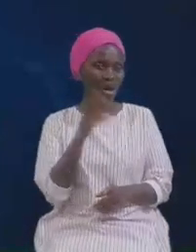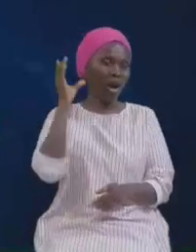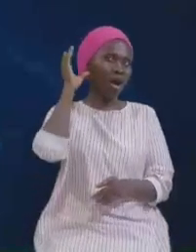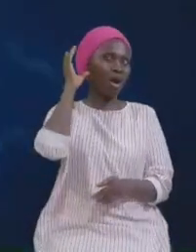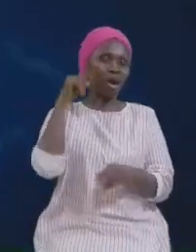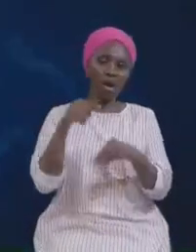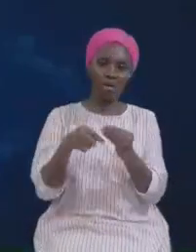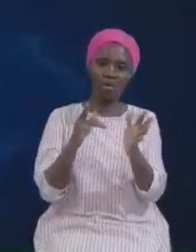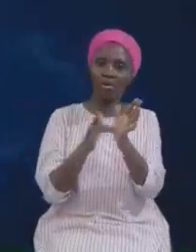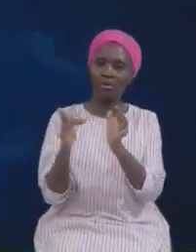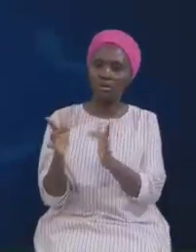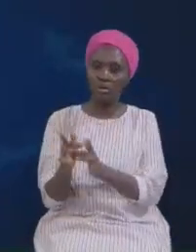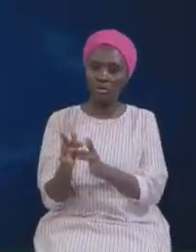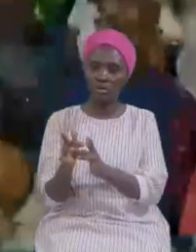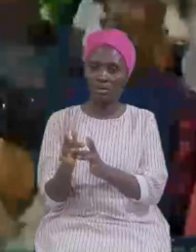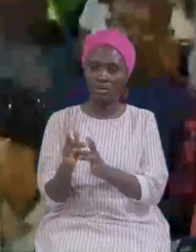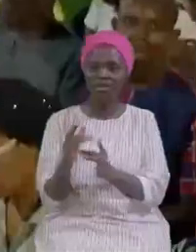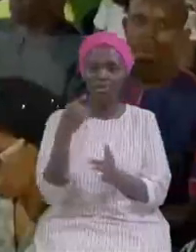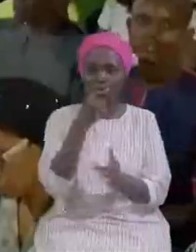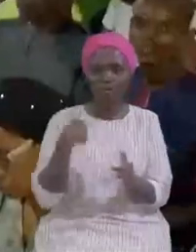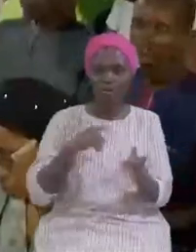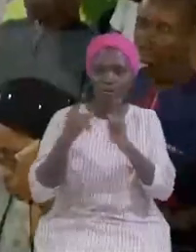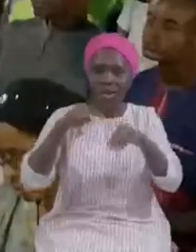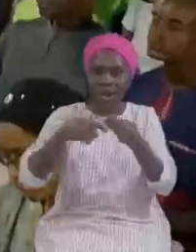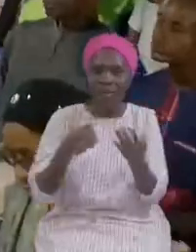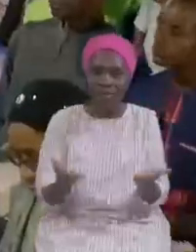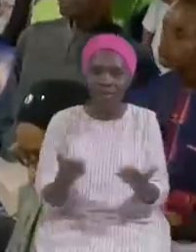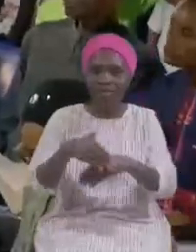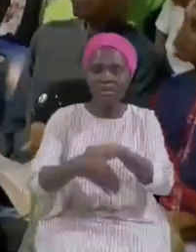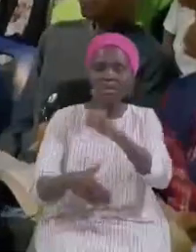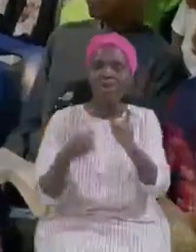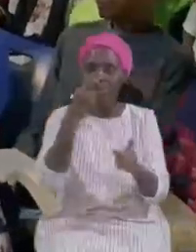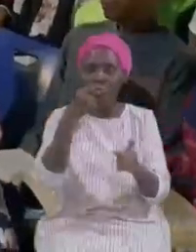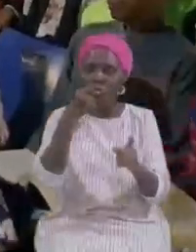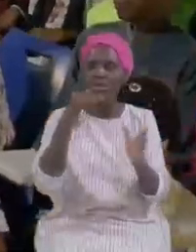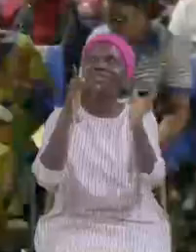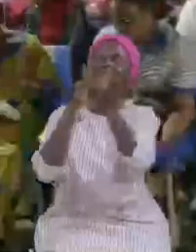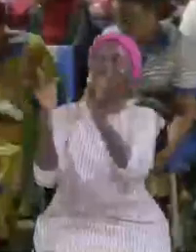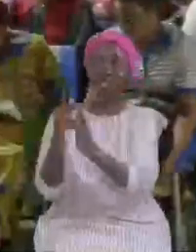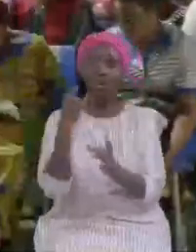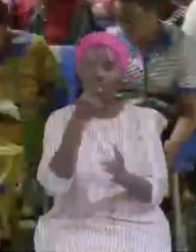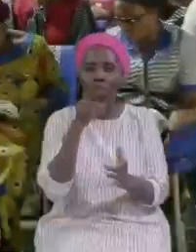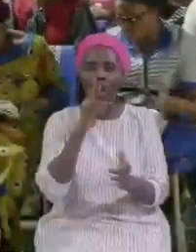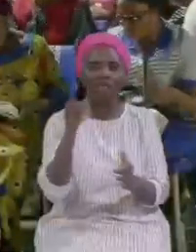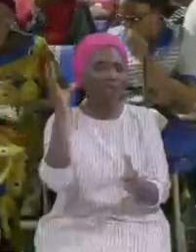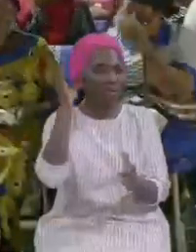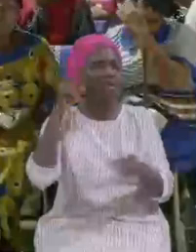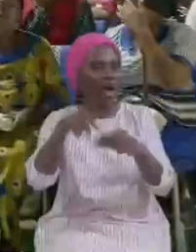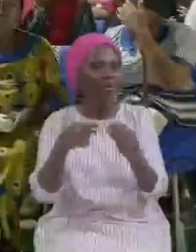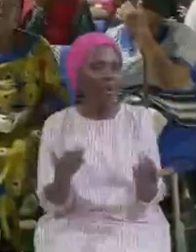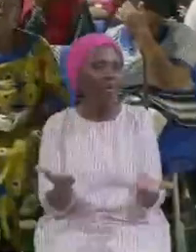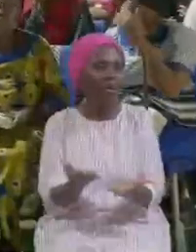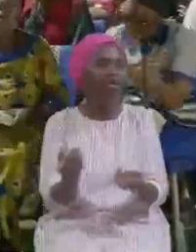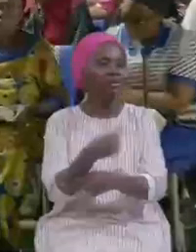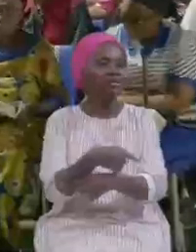de Jésus, de qui parlons-nous ce soir? De qui entends-tu parler ce soir?